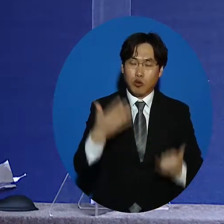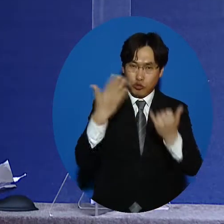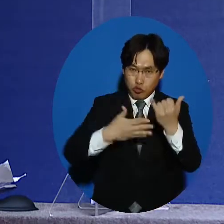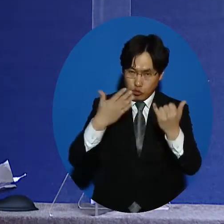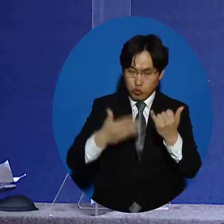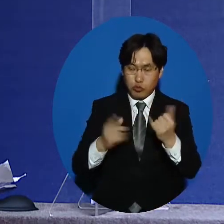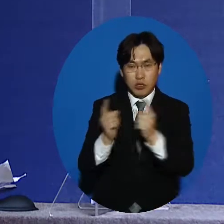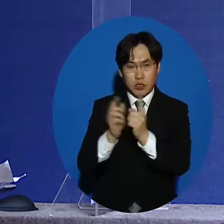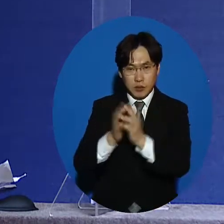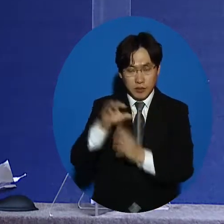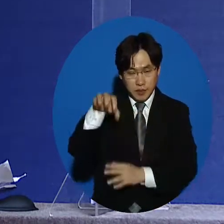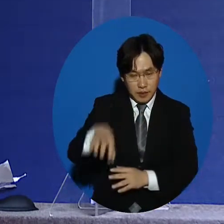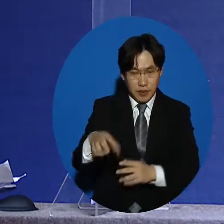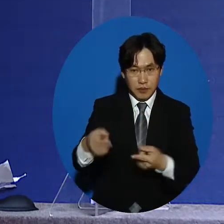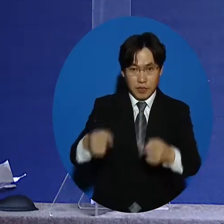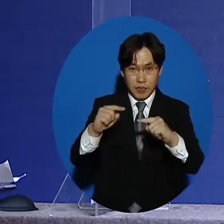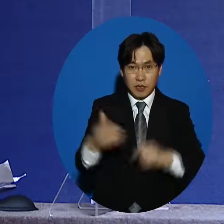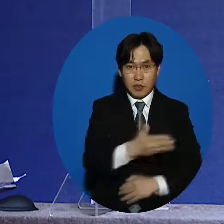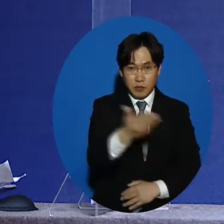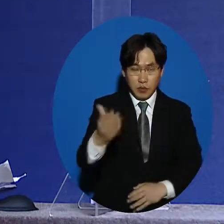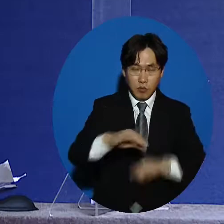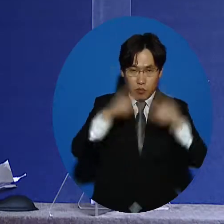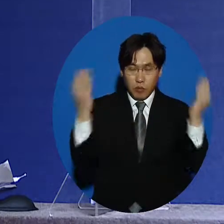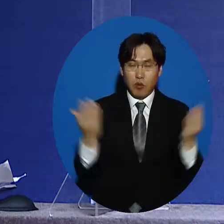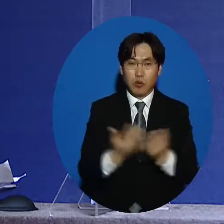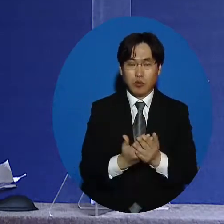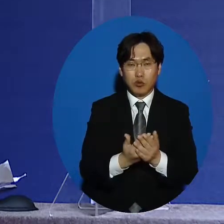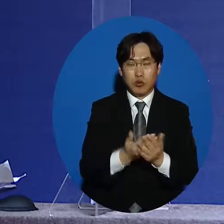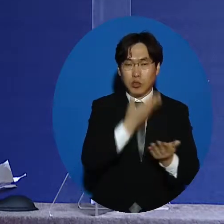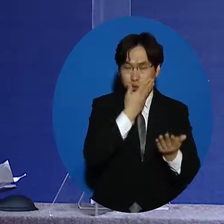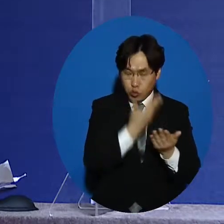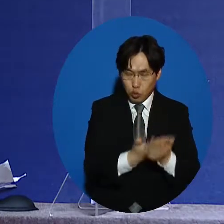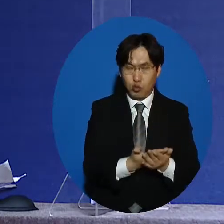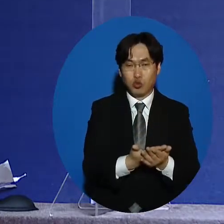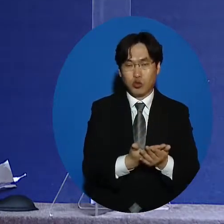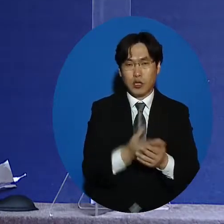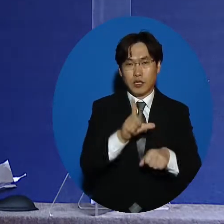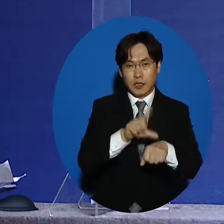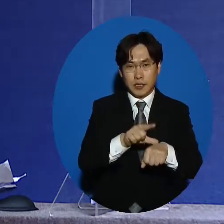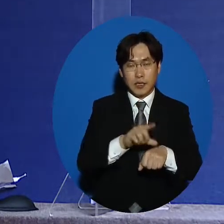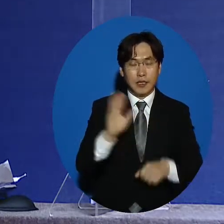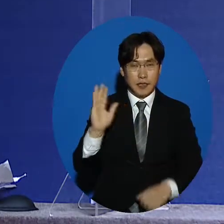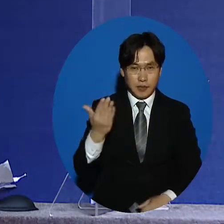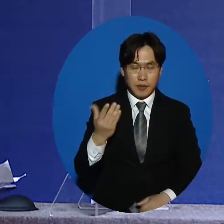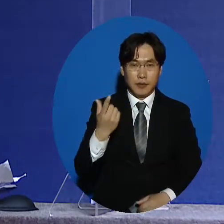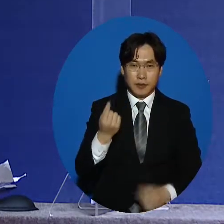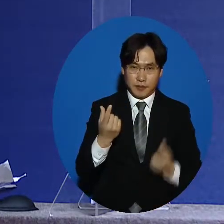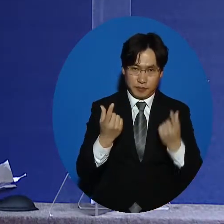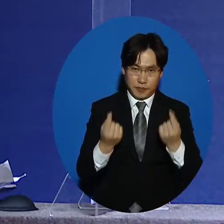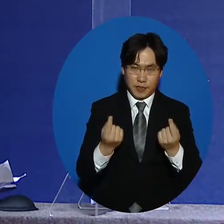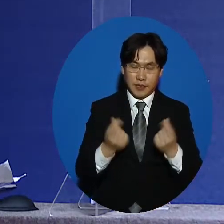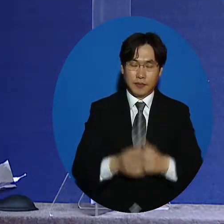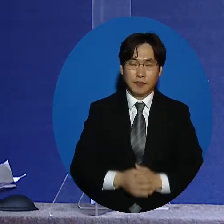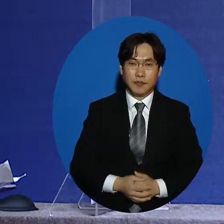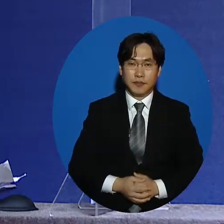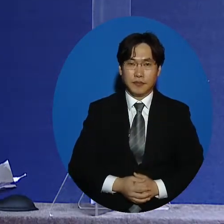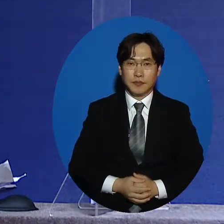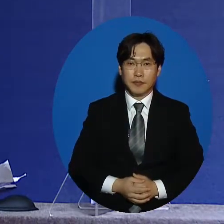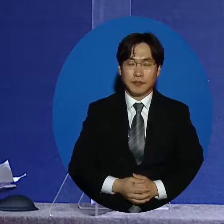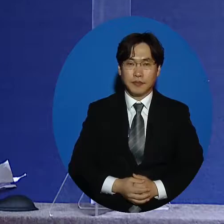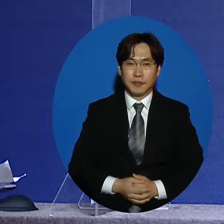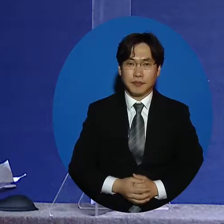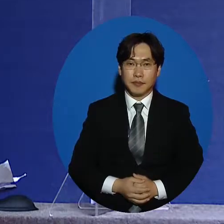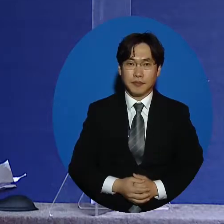또 온라인으로 참가하시는 모든 분들에게 소중하고 귀하고 한 가지라도 배울 수 있는 그런 시간이